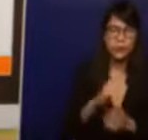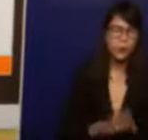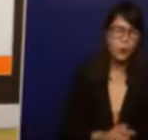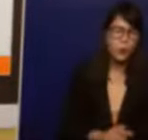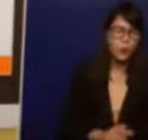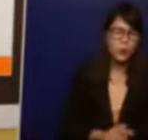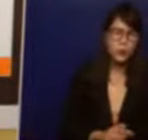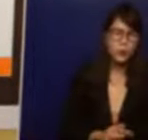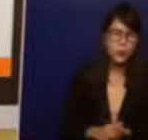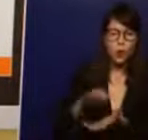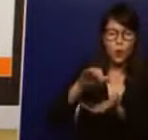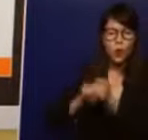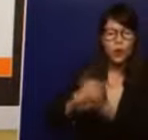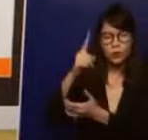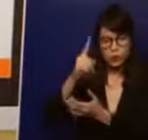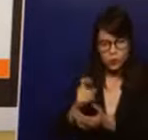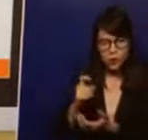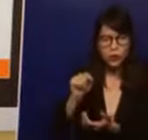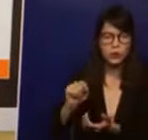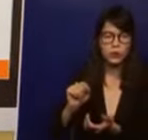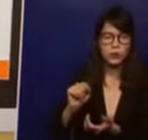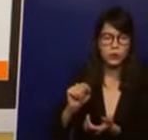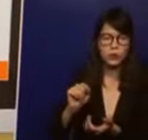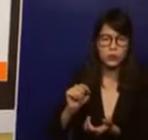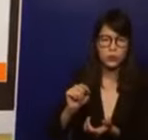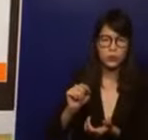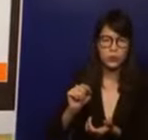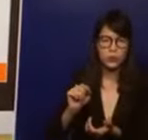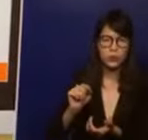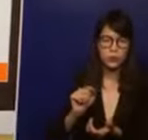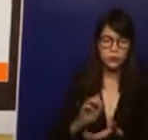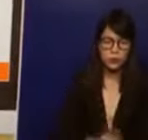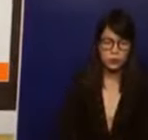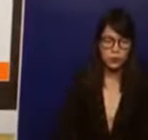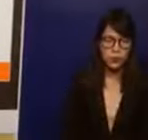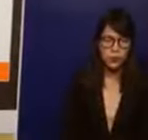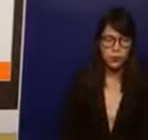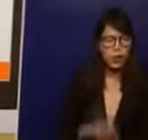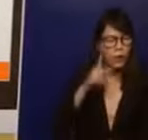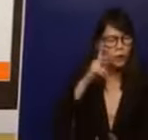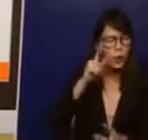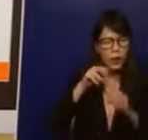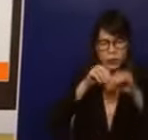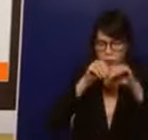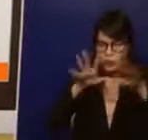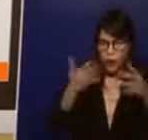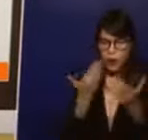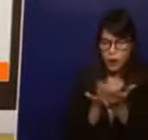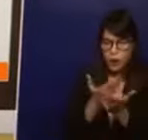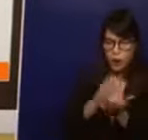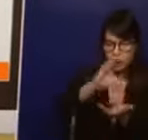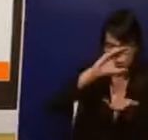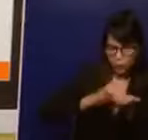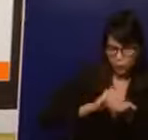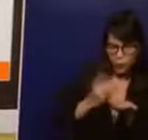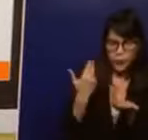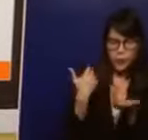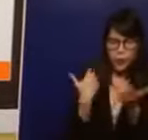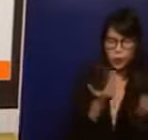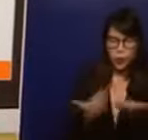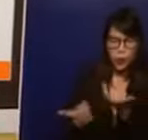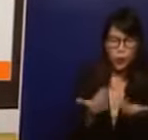ที่สมรภูมินาแกค่ะนะคะบางข่าวก็เป็นได้รับเงินบำนาญนั้นเป็นมรดกจากลูกชาย